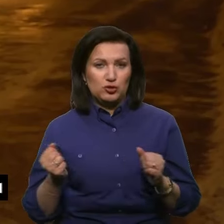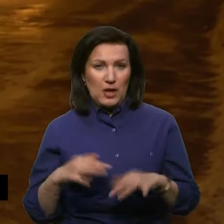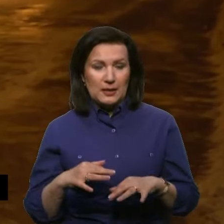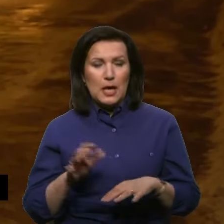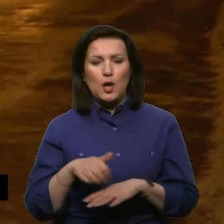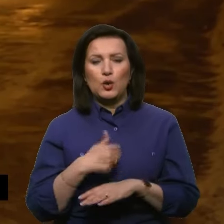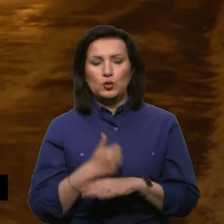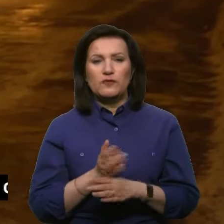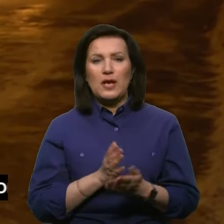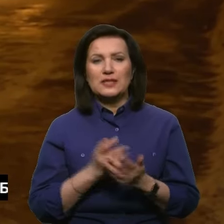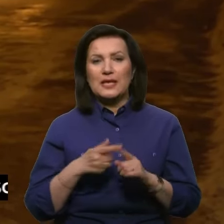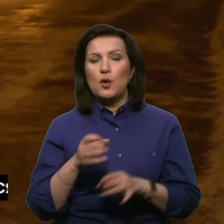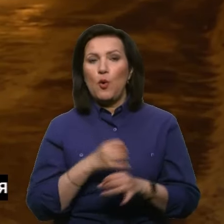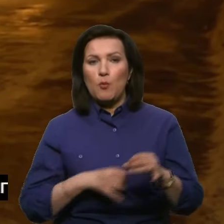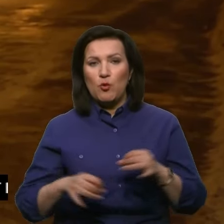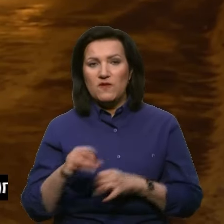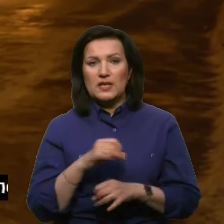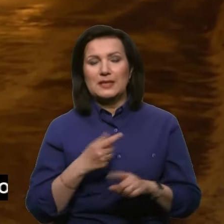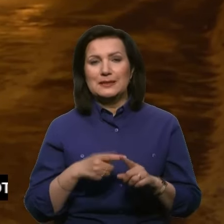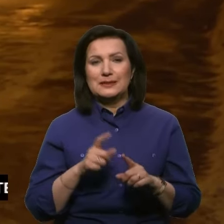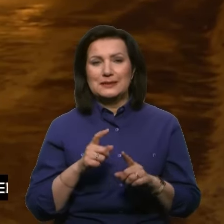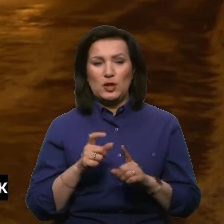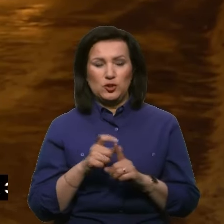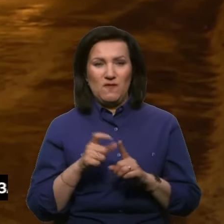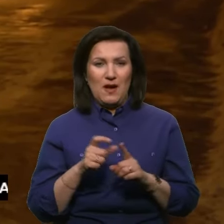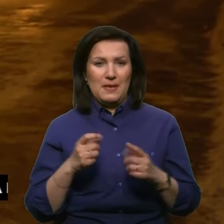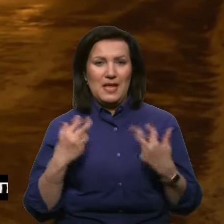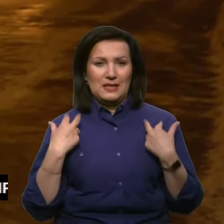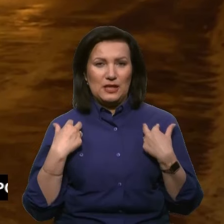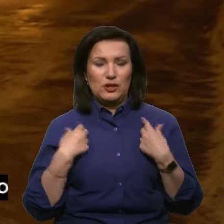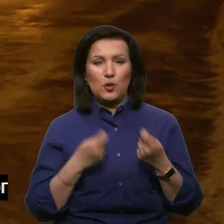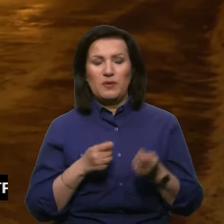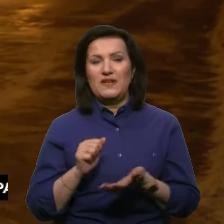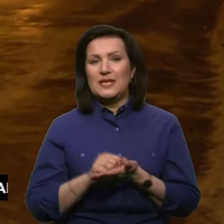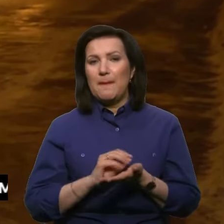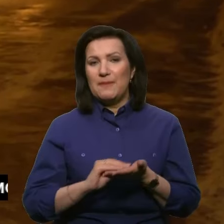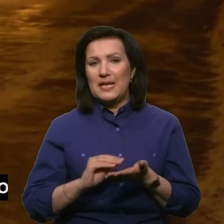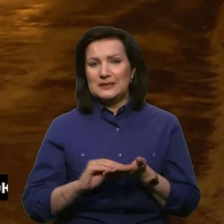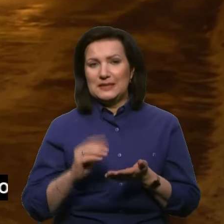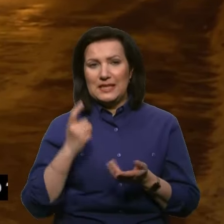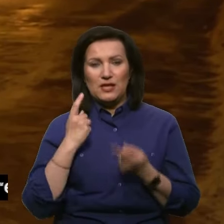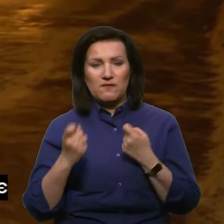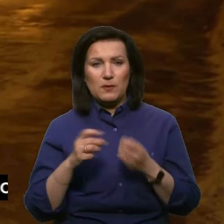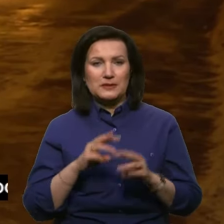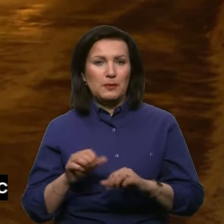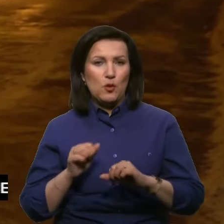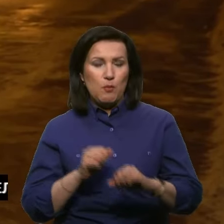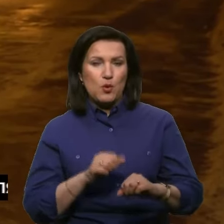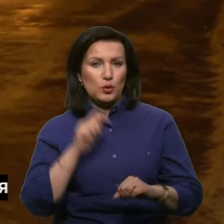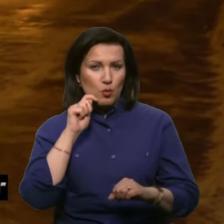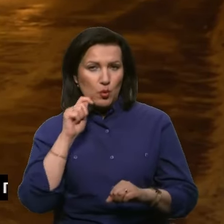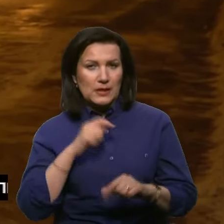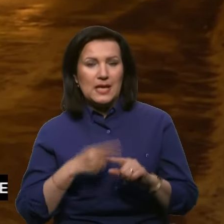то ключовим аспектом, який обговорили, за словами начальника управління преси та інформації Міноборони України Іларіона